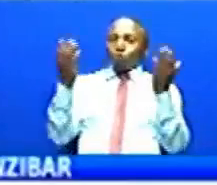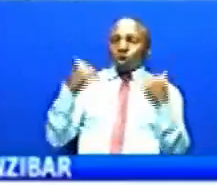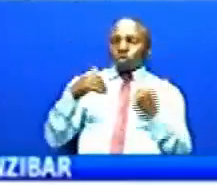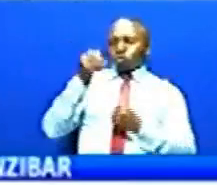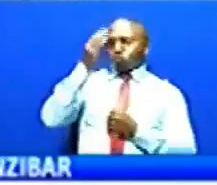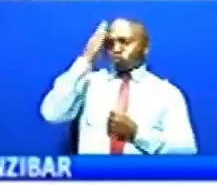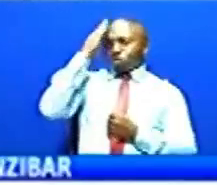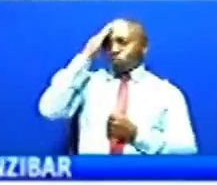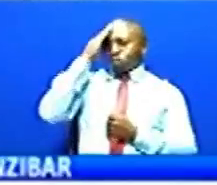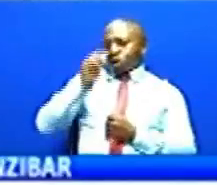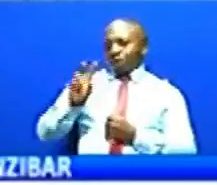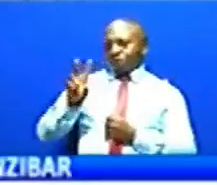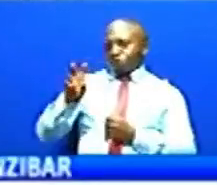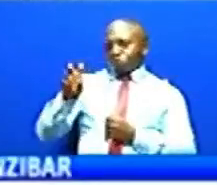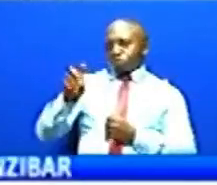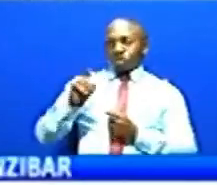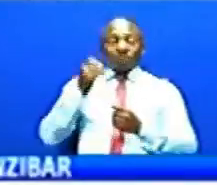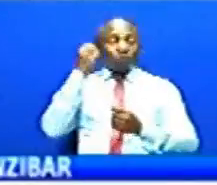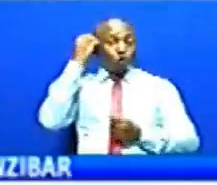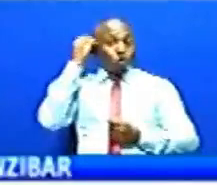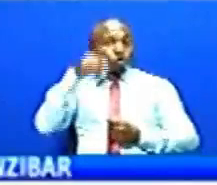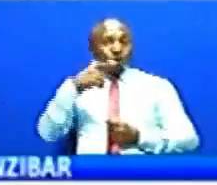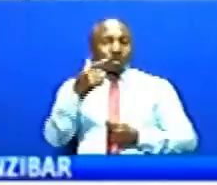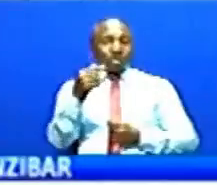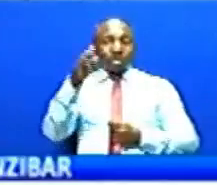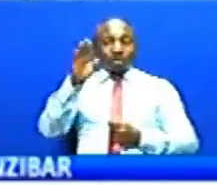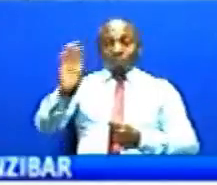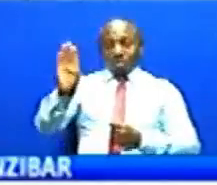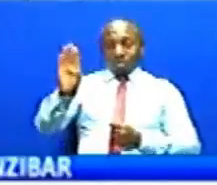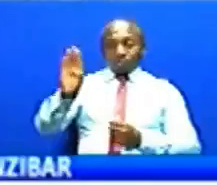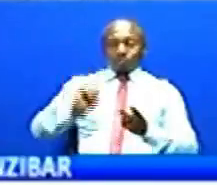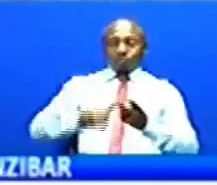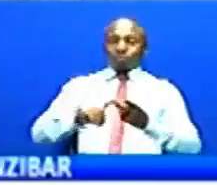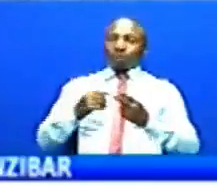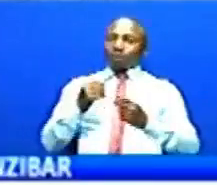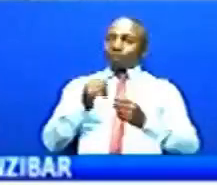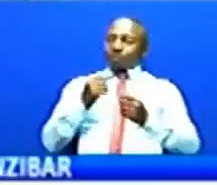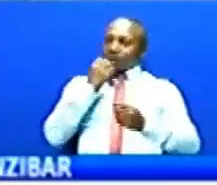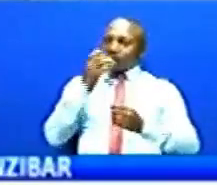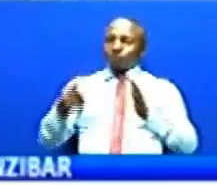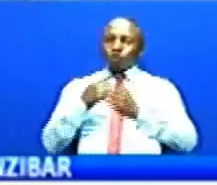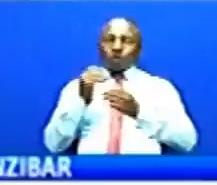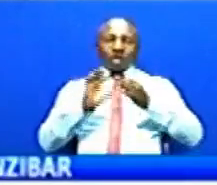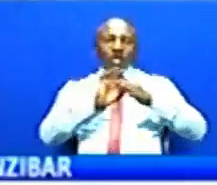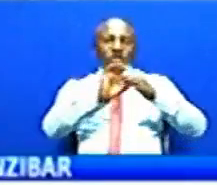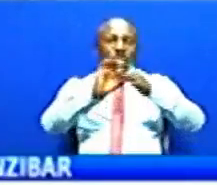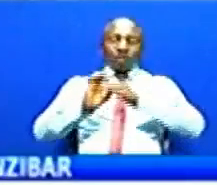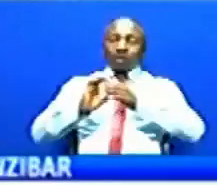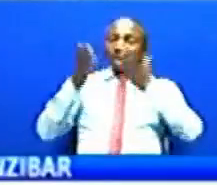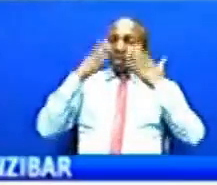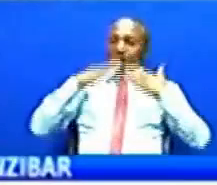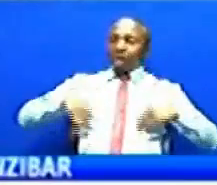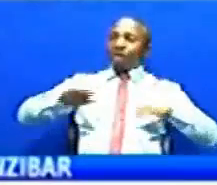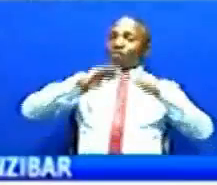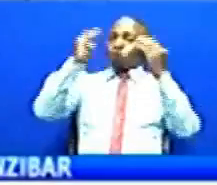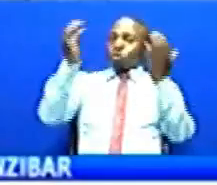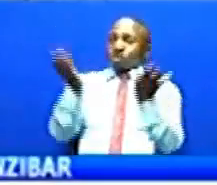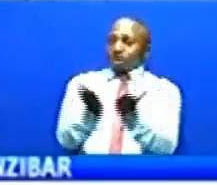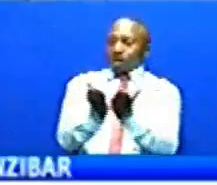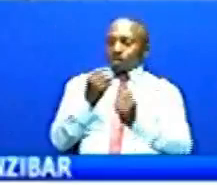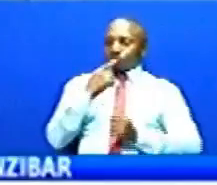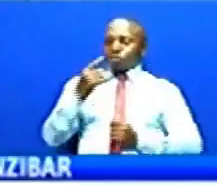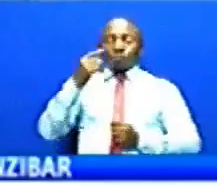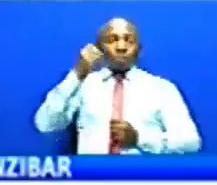wa kubaini vimelea vinavyosababishwa na ugonjwa wa TB. Taarifa kutoka shirika la afya duniani zinaeleza kuwa ugonjwa wa kifua kikuu